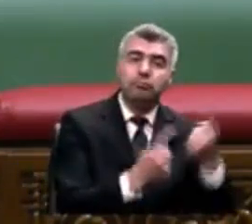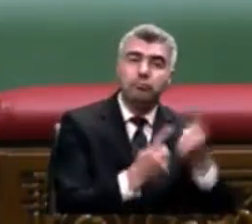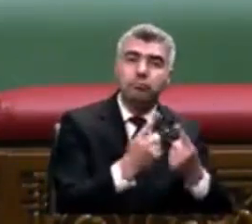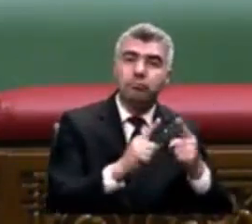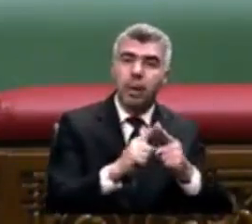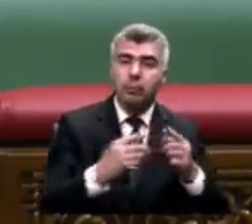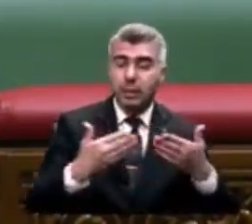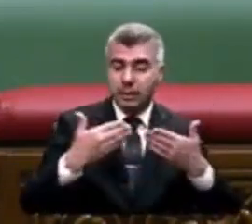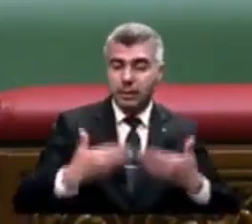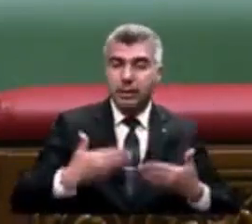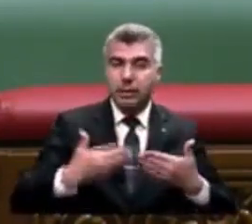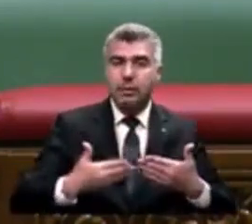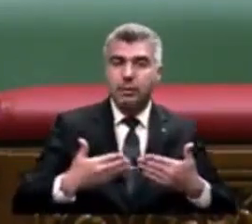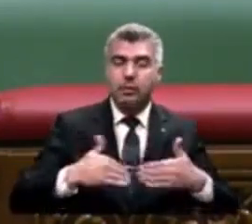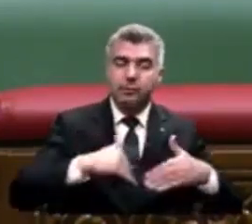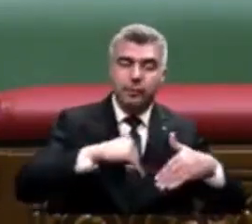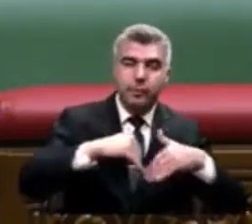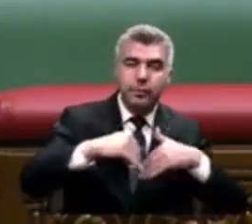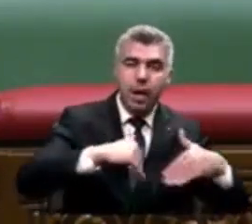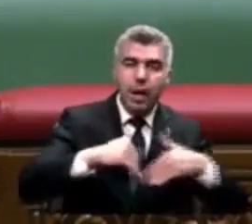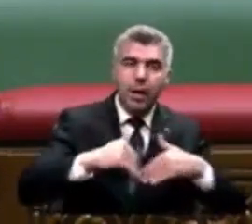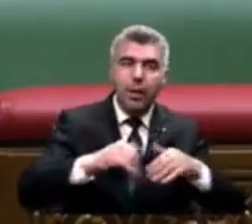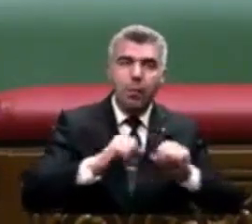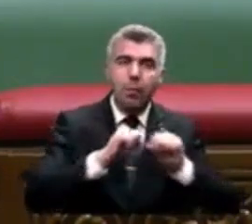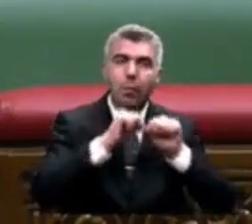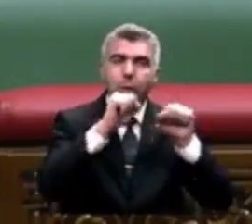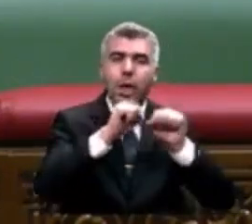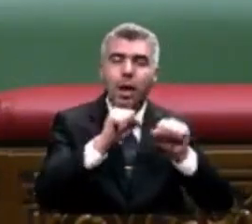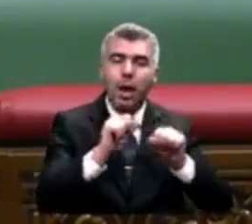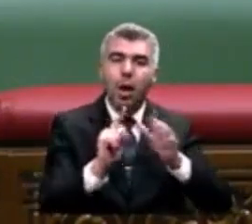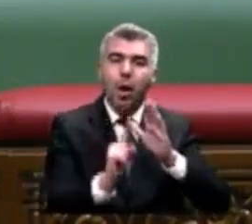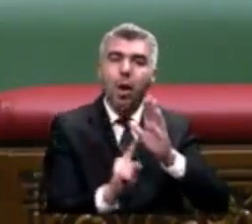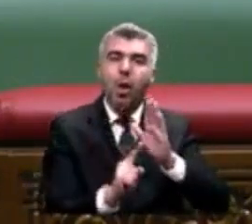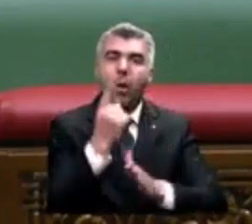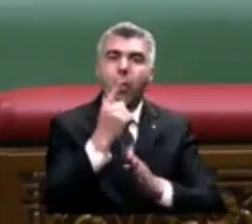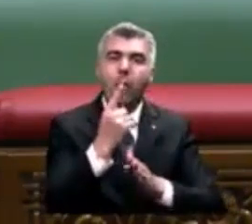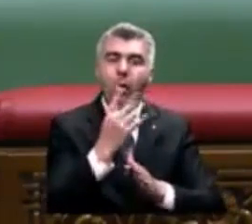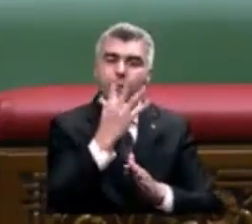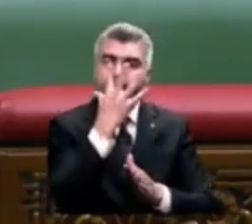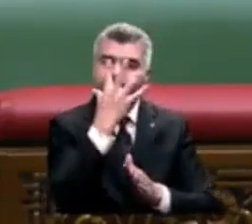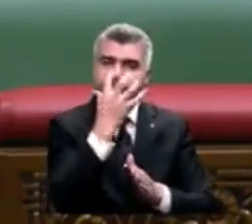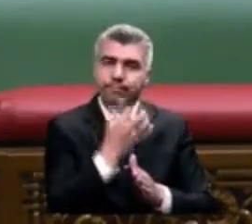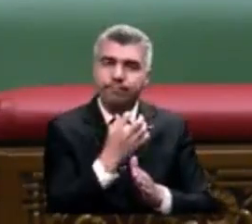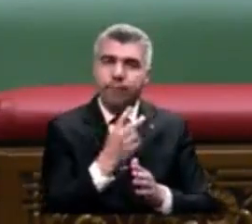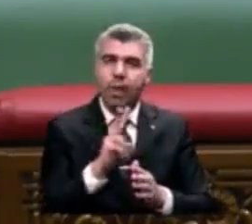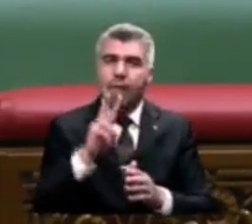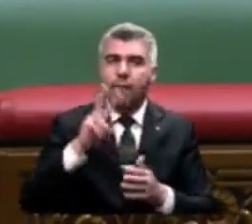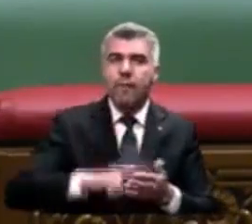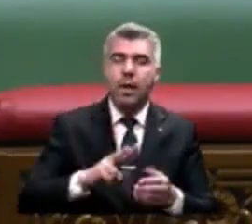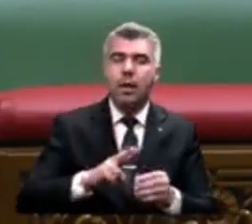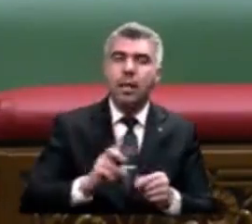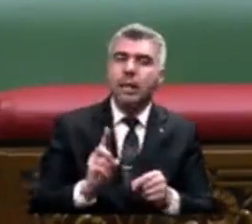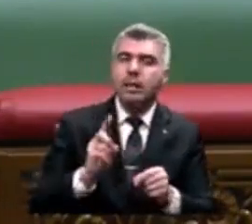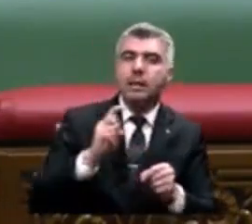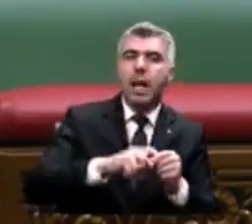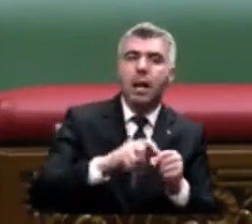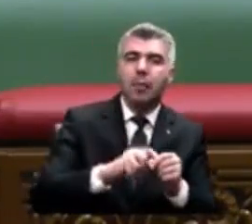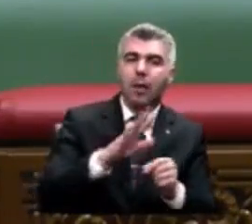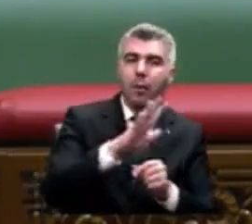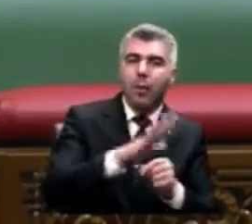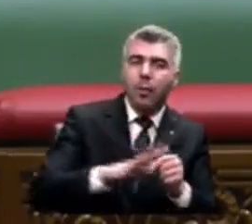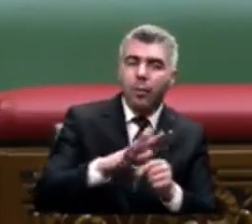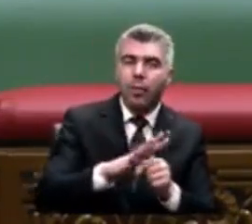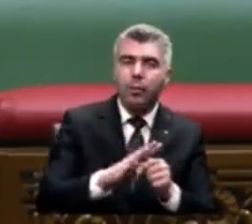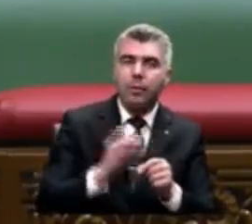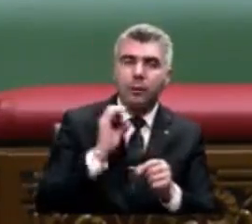الان كينادي بها؟ يعني اول نقطه كنلاحظوا التدمر في وسط النقابات والتنسيقيات